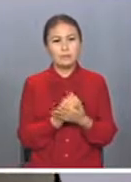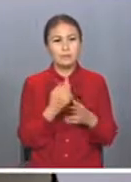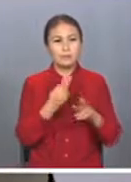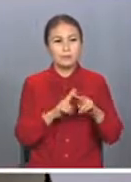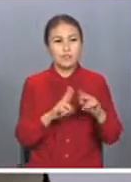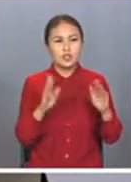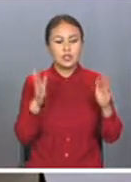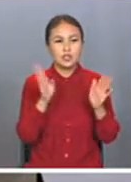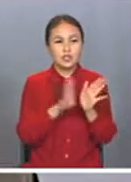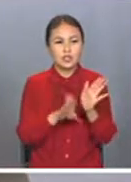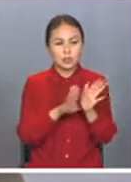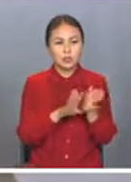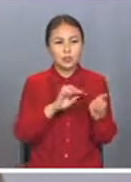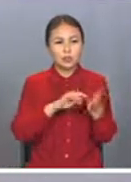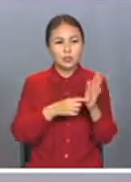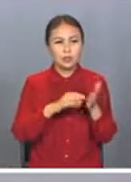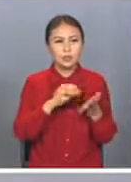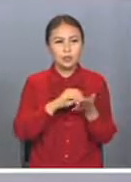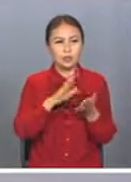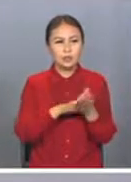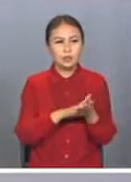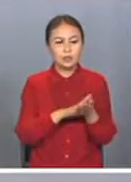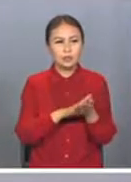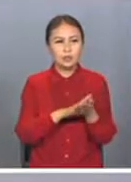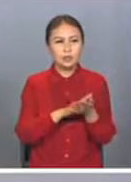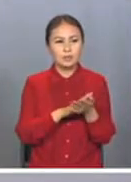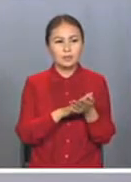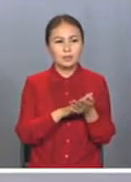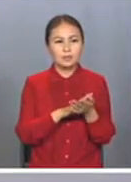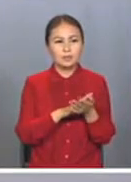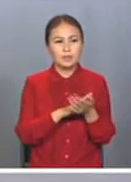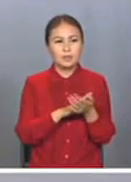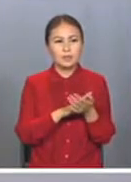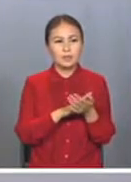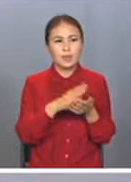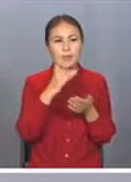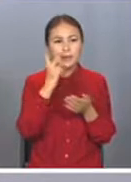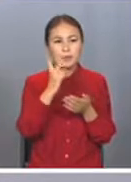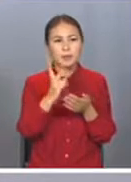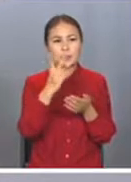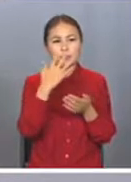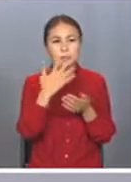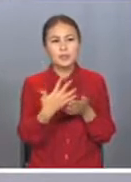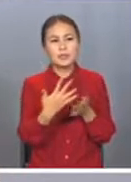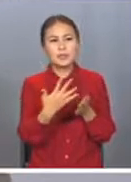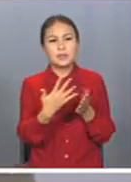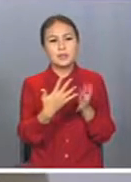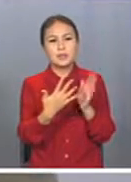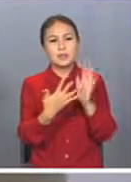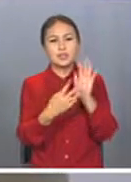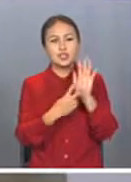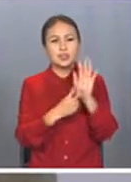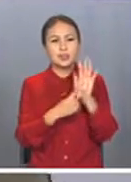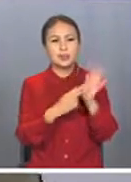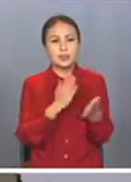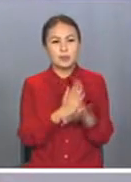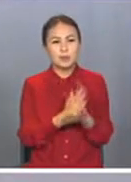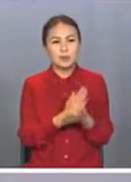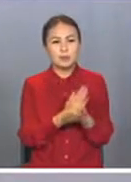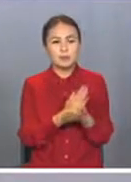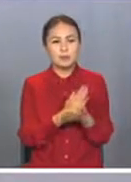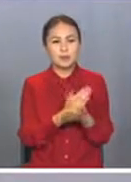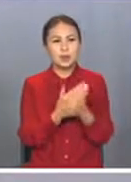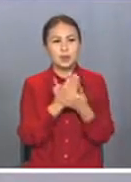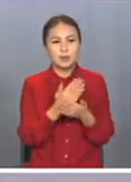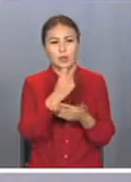көбейткіштерін белгілеп қоямын. Енді қарайық. 2, 5 және 7 бар менде. Енді бұл жерде